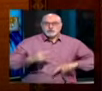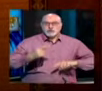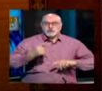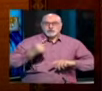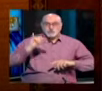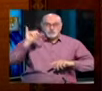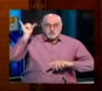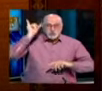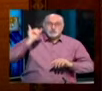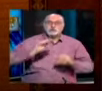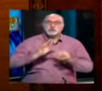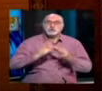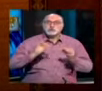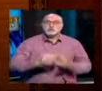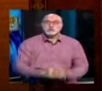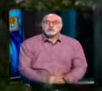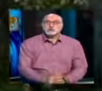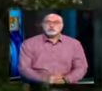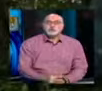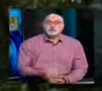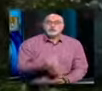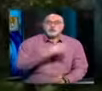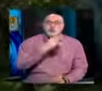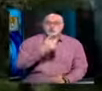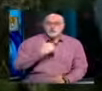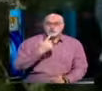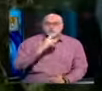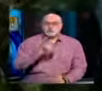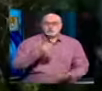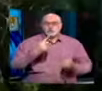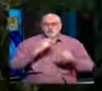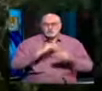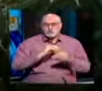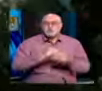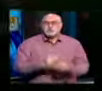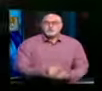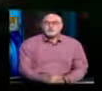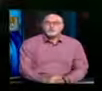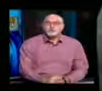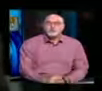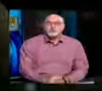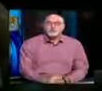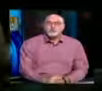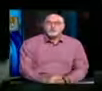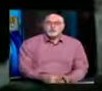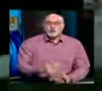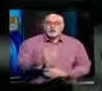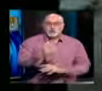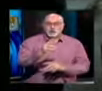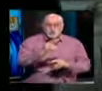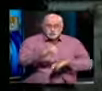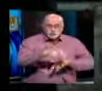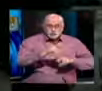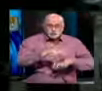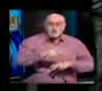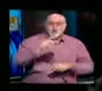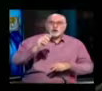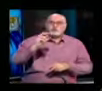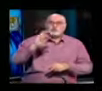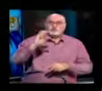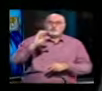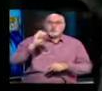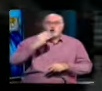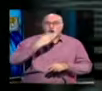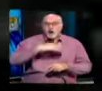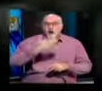البركة خليوها. وزراعة فاكهة الأفوكادو مثلا تمتص سنويا حجم مياه